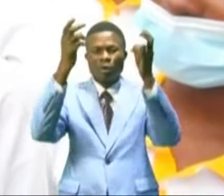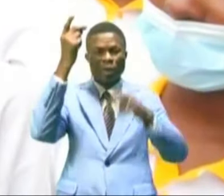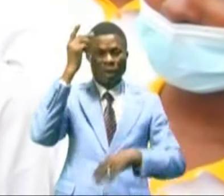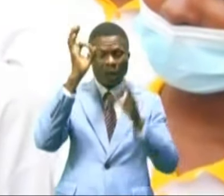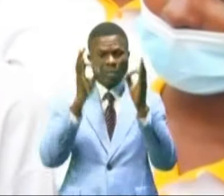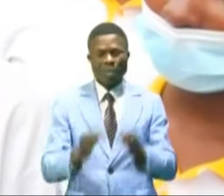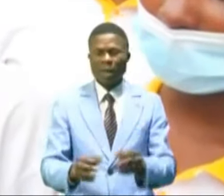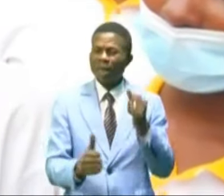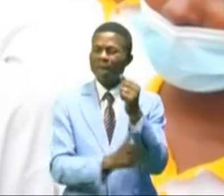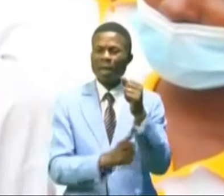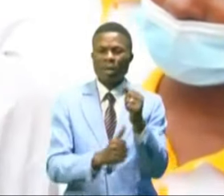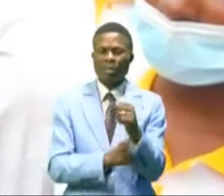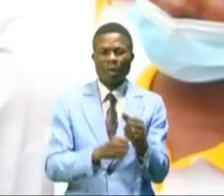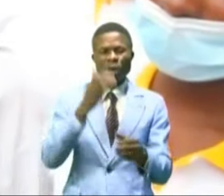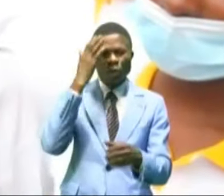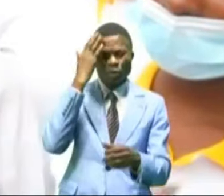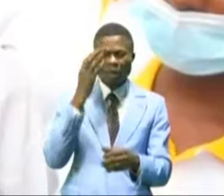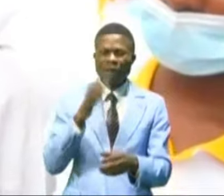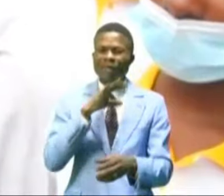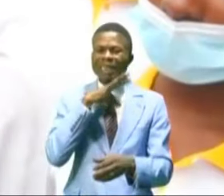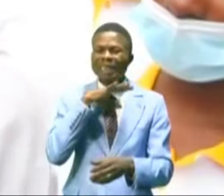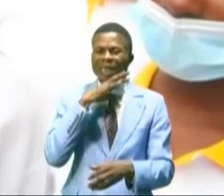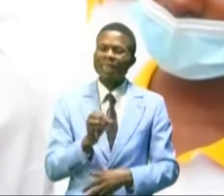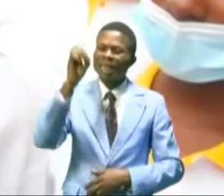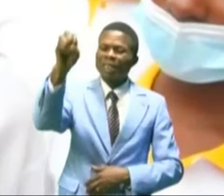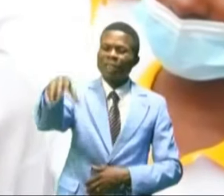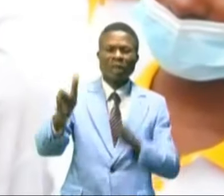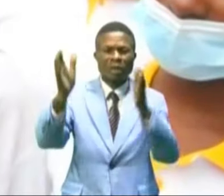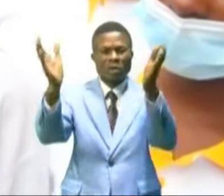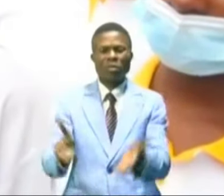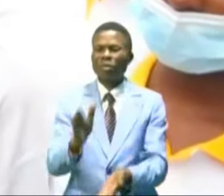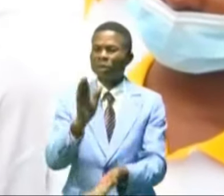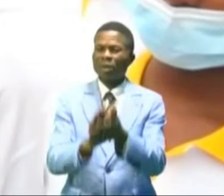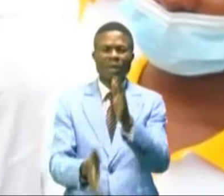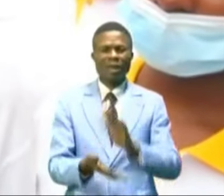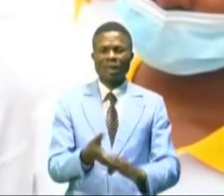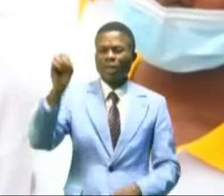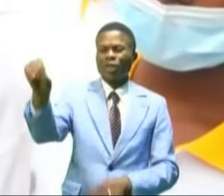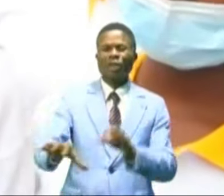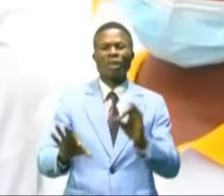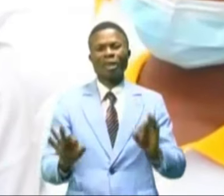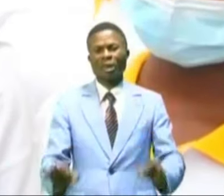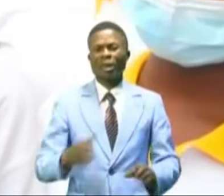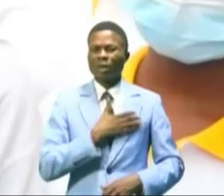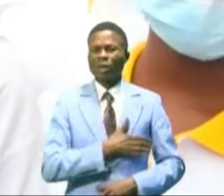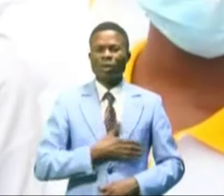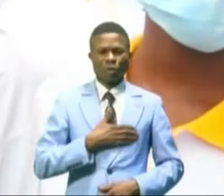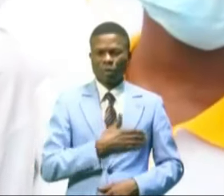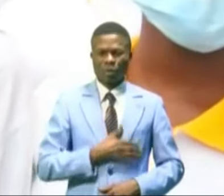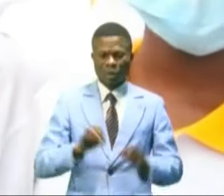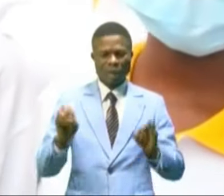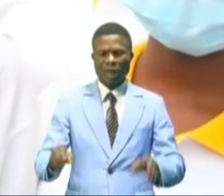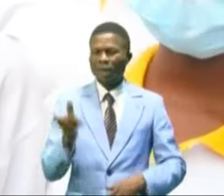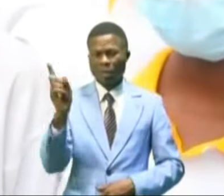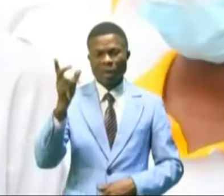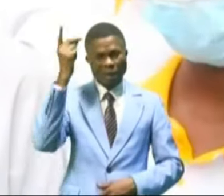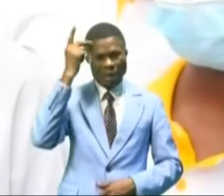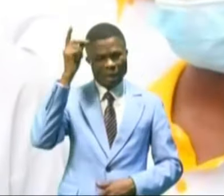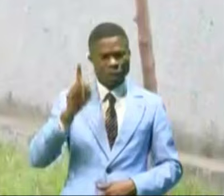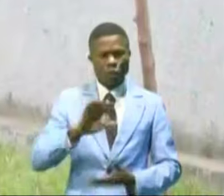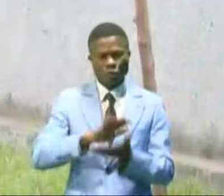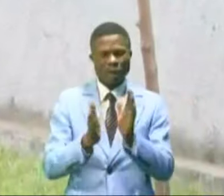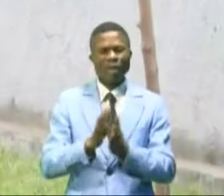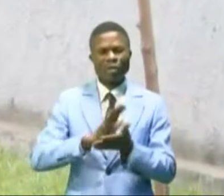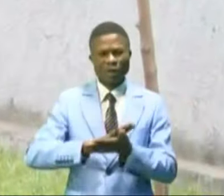nous finissons à boire, que ce soit des jus, que ce soit des bouteilles d'eau, s'il vous plaît, mettons-les dans les poubelles. Kinshasa souffre à cause de cette